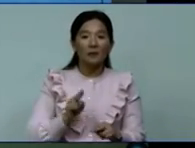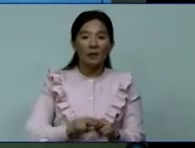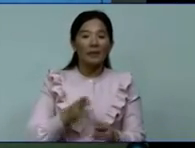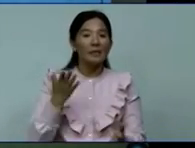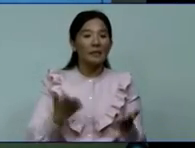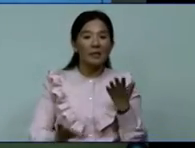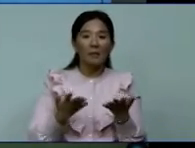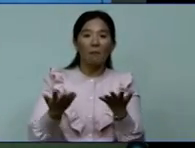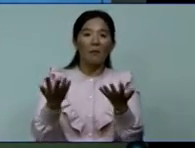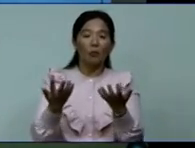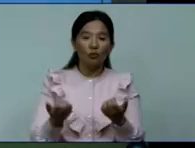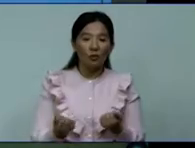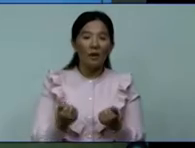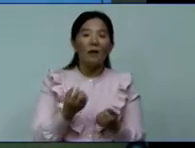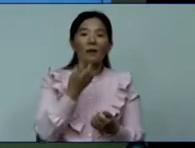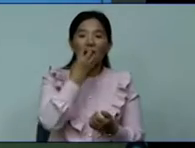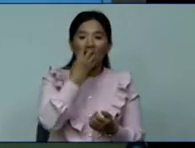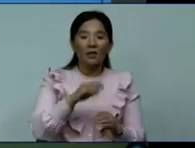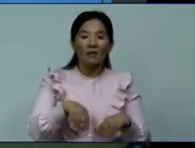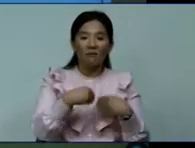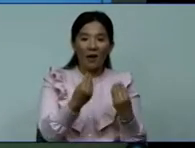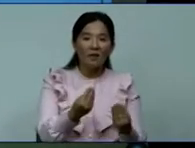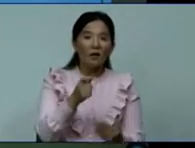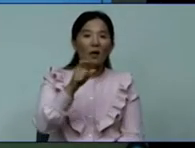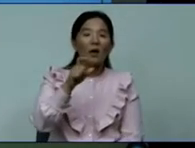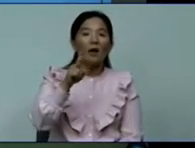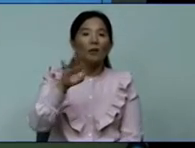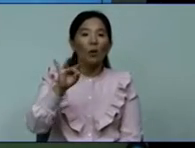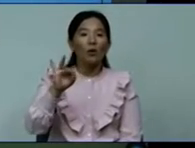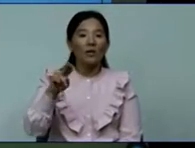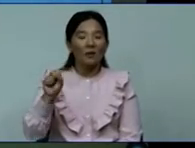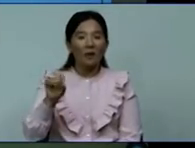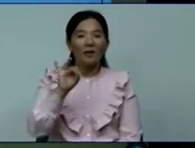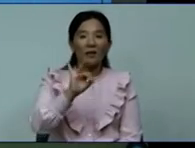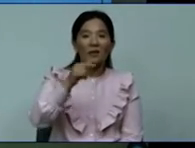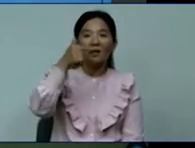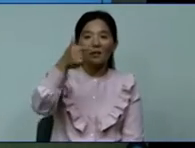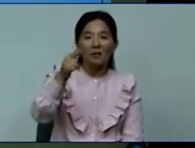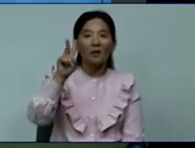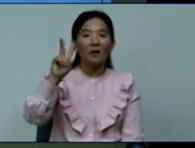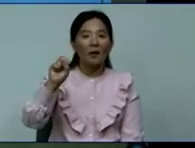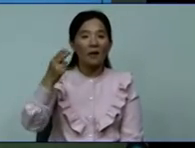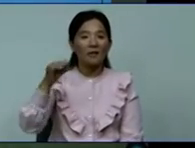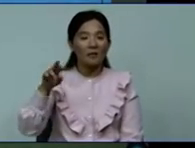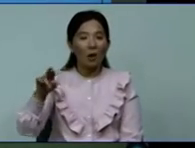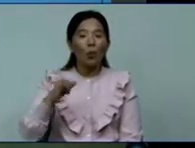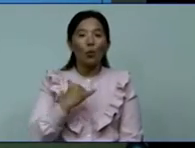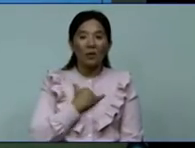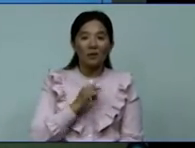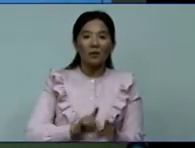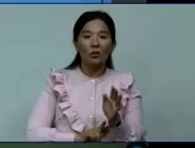если получить нагреванием смеси хлорида аммония и гидроксида кальция, у нас